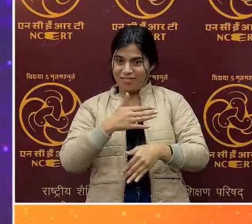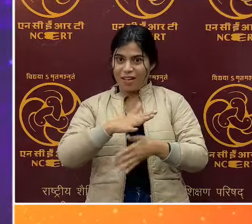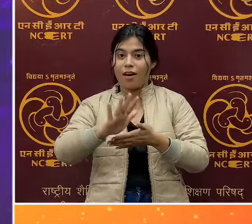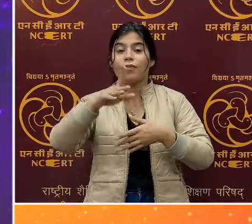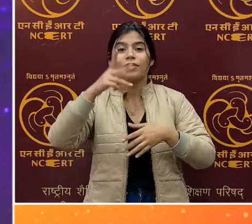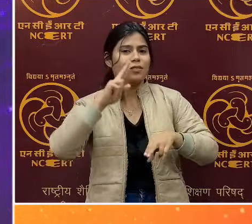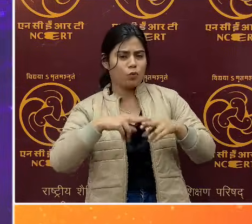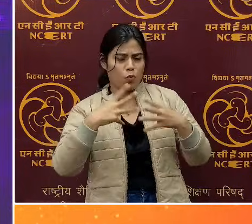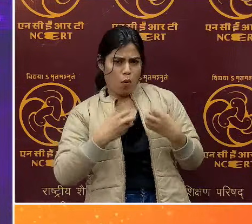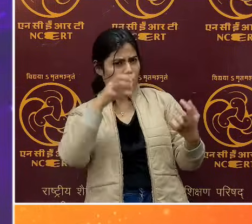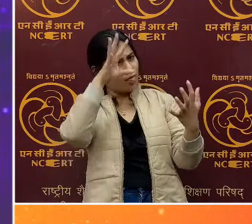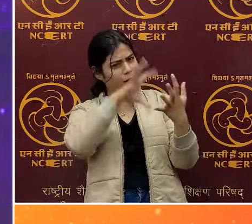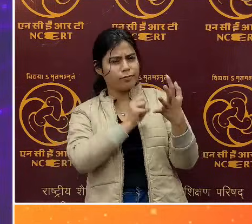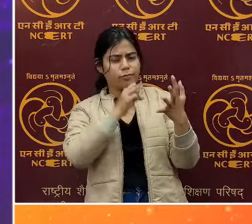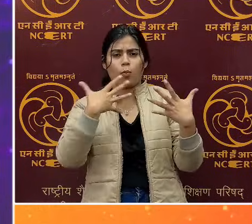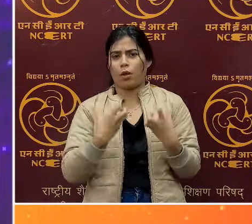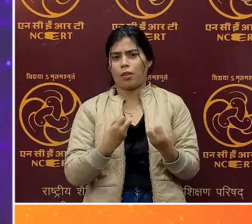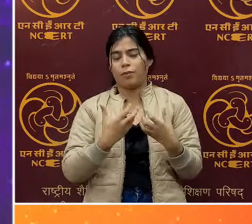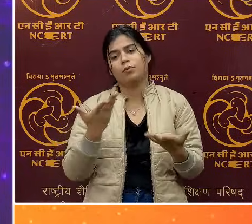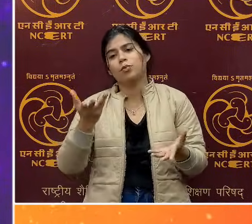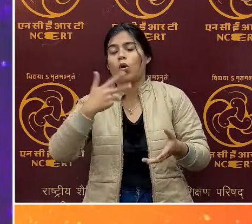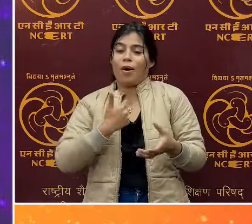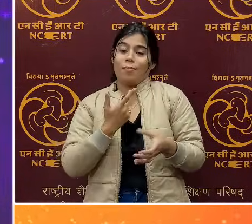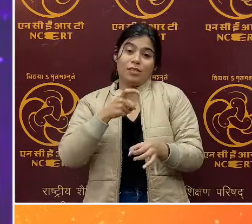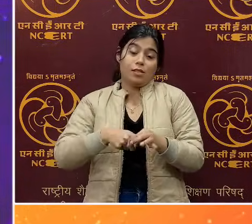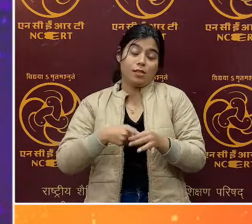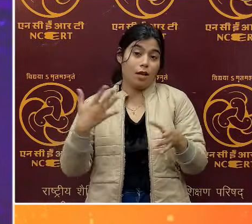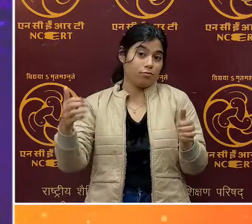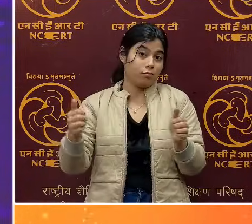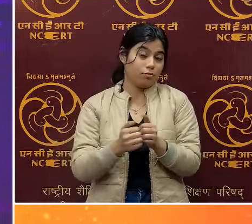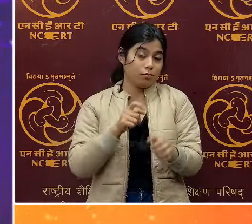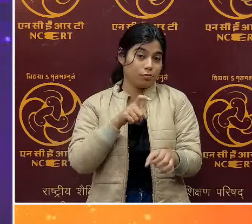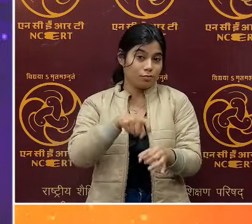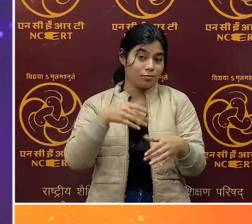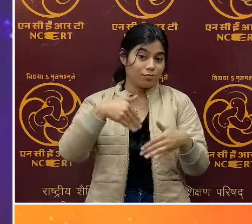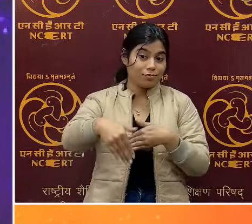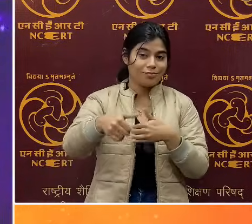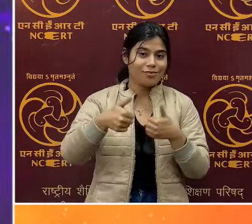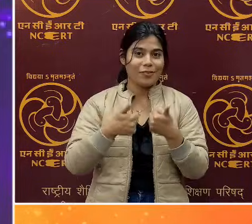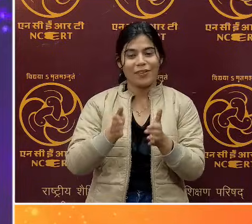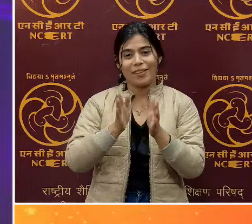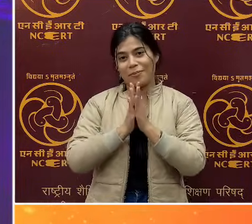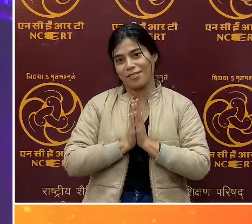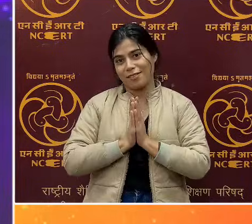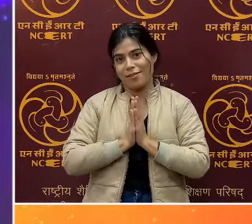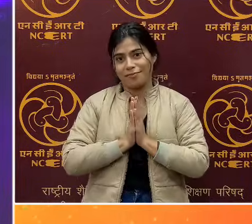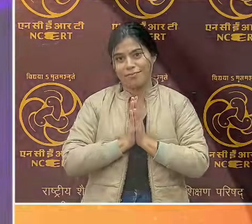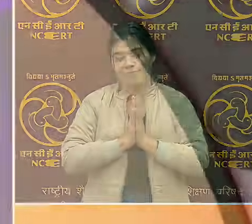सकते हैं और ऐसे ही बने रहे पीएमई विद्या के सभी चैनल्स के लिए. सो वंस अगेन थैंक यू एंड नमस्कार टू ऑल ऑफ यू.